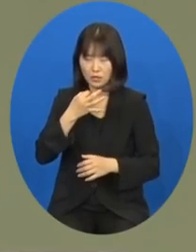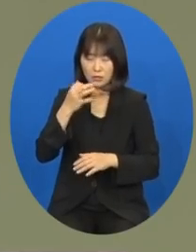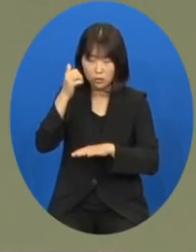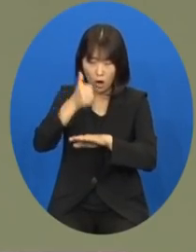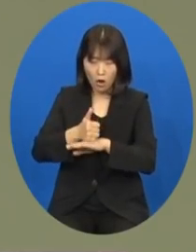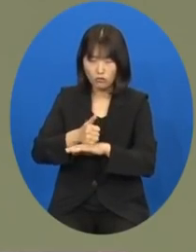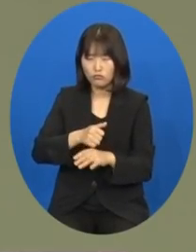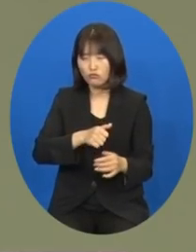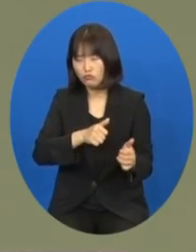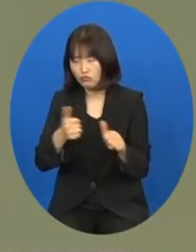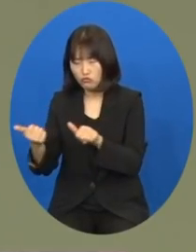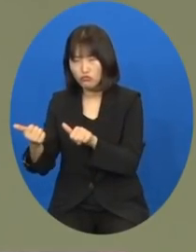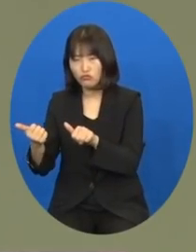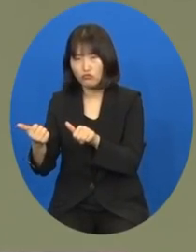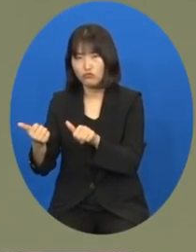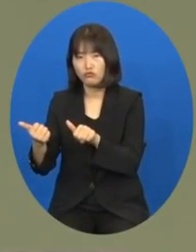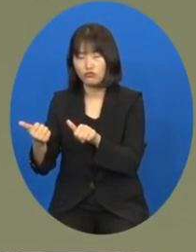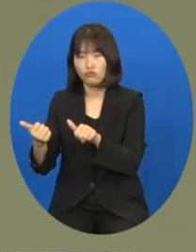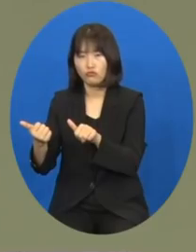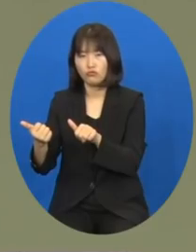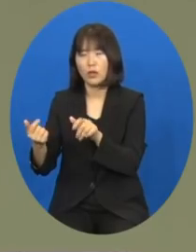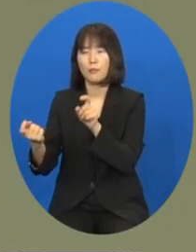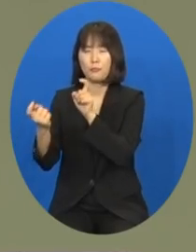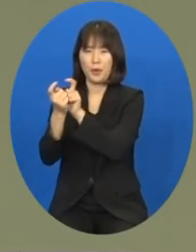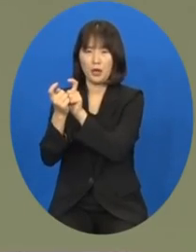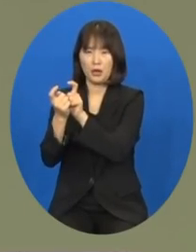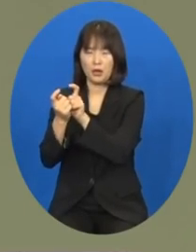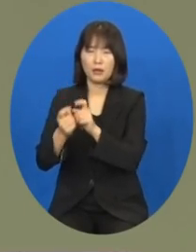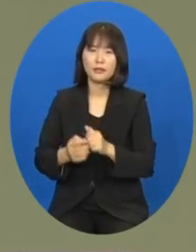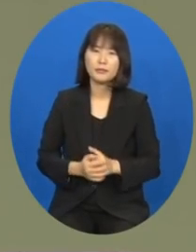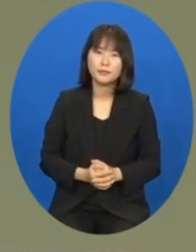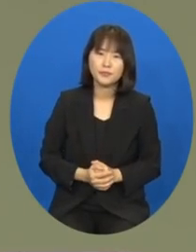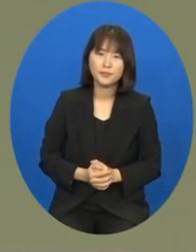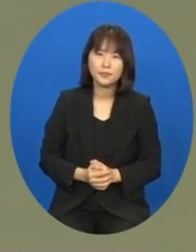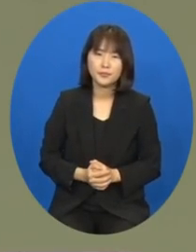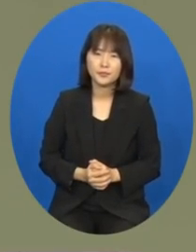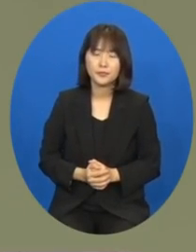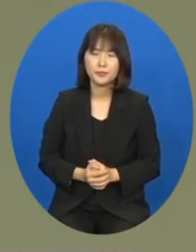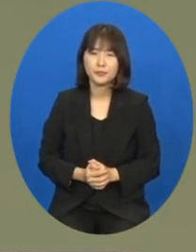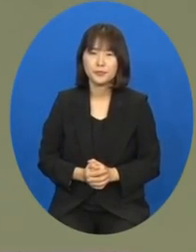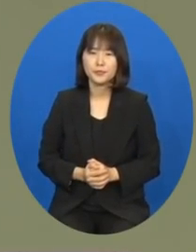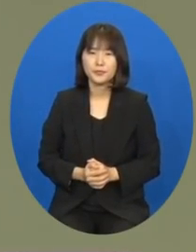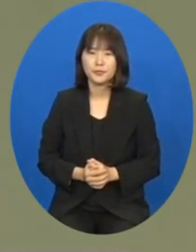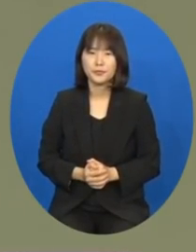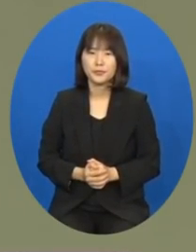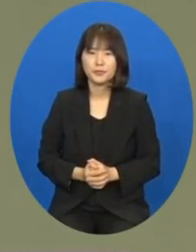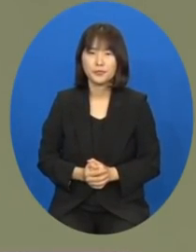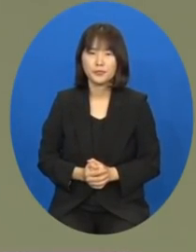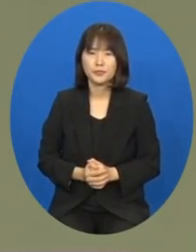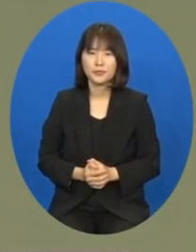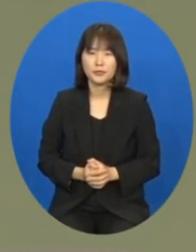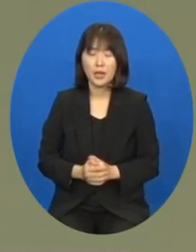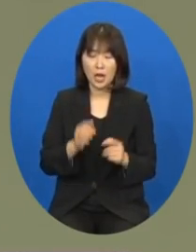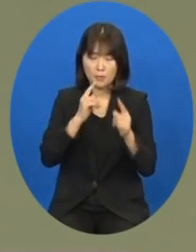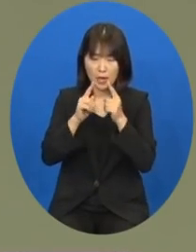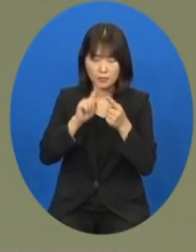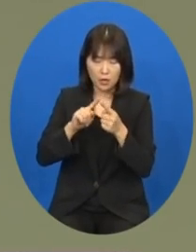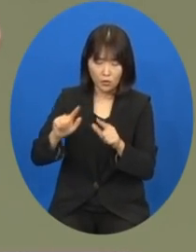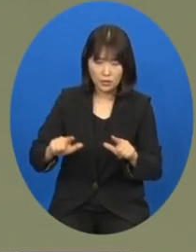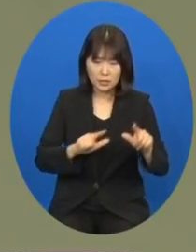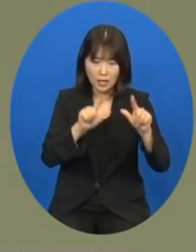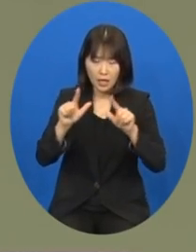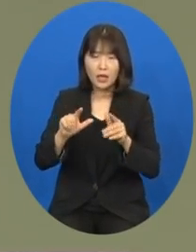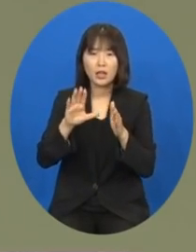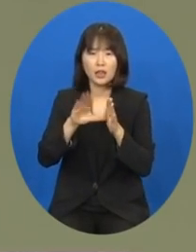생명의 말씀은 그 유혹을 이기기 합니다 끝까지 우리를 줄을 따르게 해요 여러분 말씀대로 살다보면 요